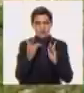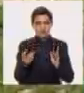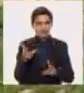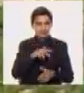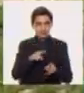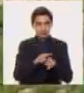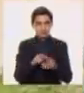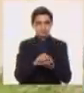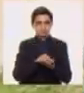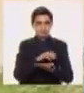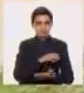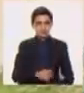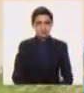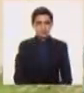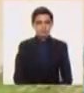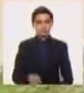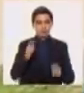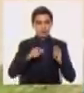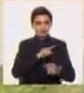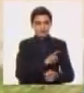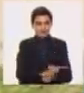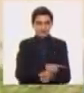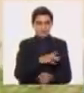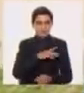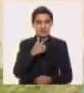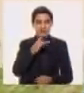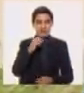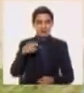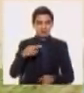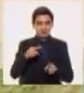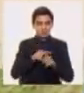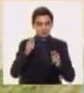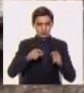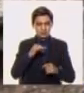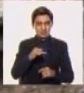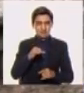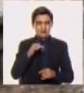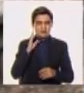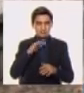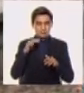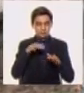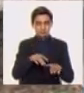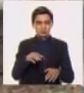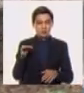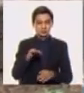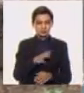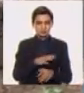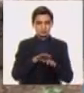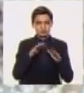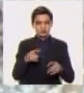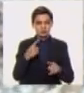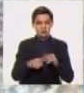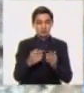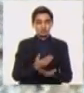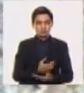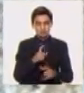айтады. Қат жауып, бұршақ аралас жауғаннан мына өзен тасып, бірін алып кетті. Алаудан орталығындағы су қаупі басым көшелерден